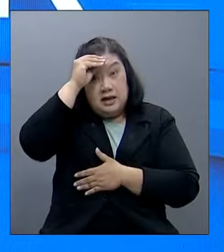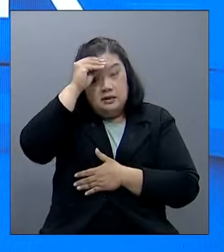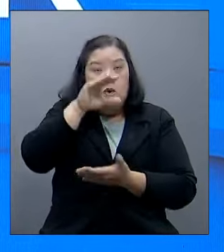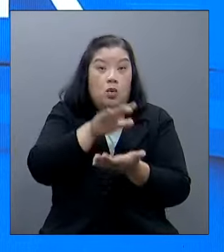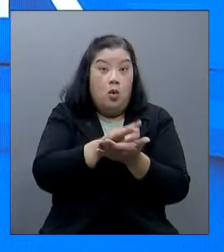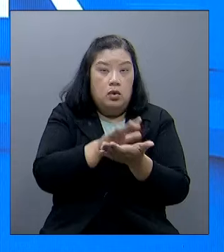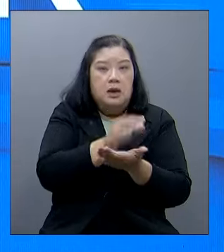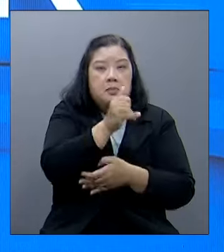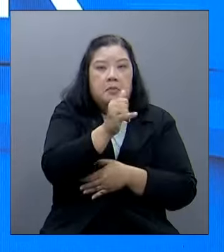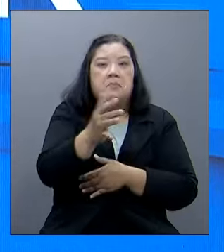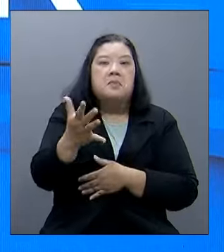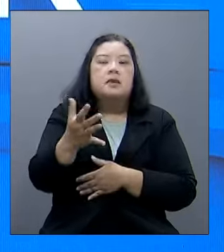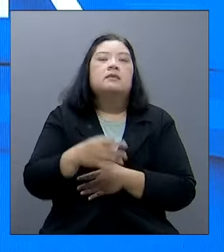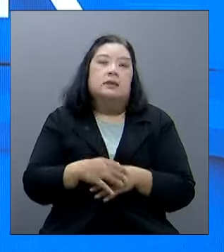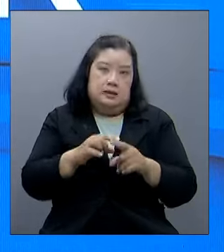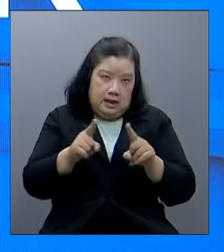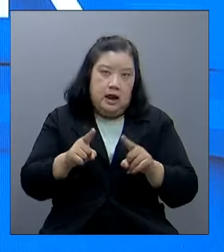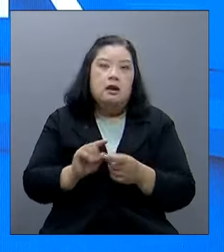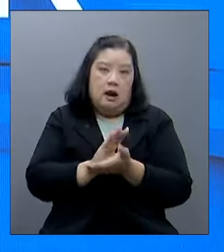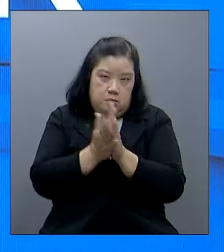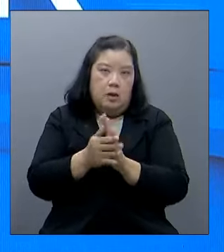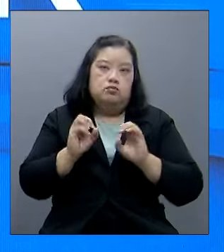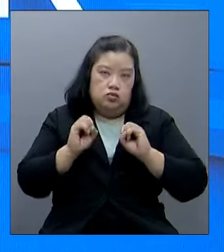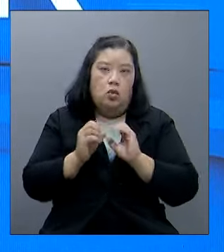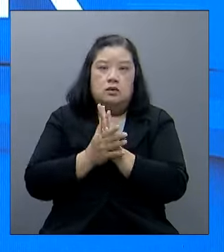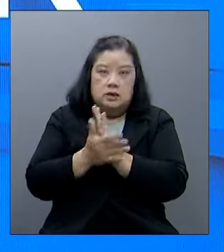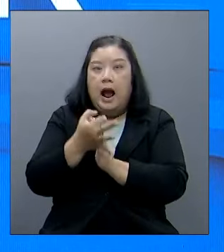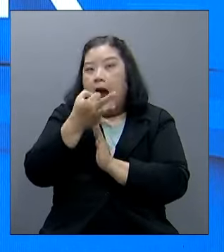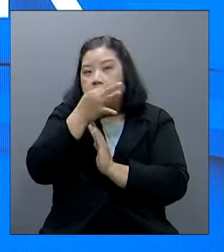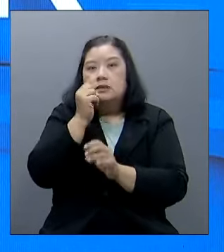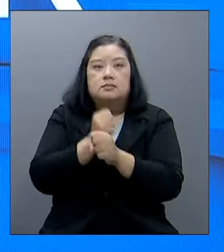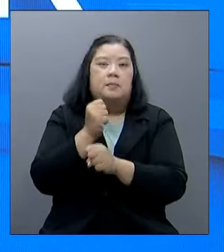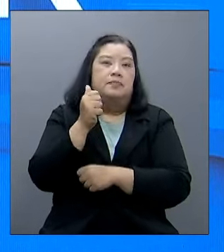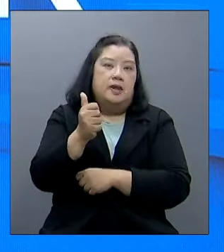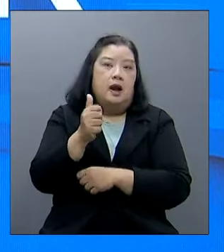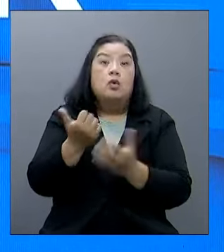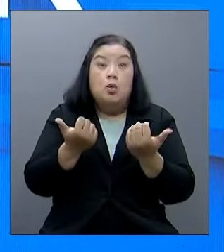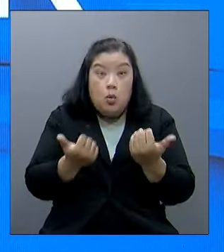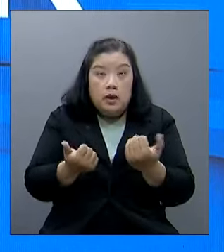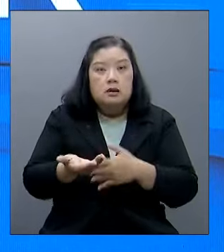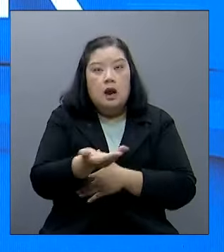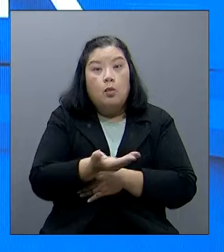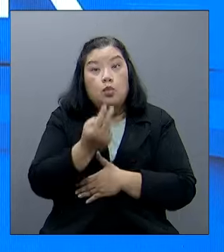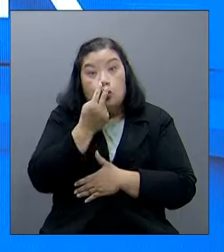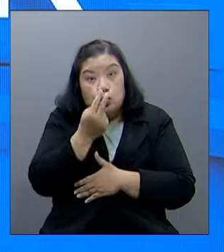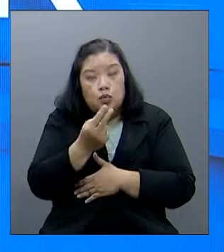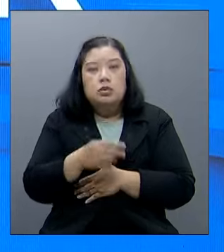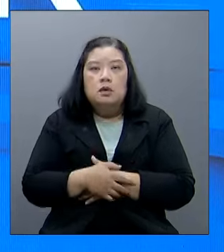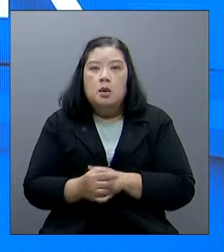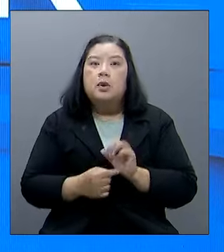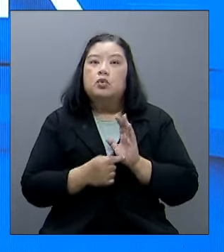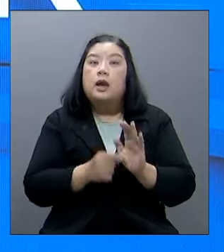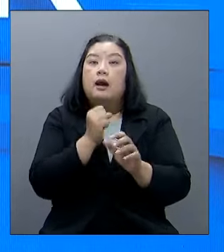ได้แต่เราสามารถสร้างทักษะสร้างอาชีพให้กับพวกเขาเหล่านี้ได้ค่ะวันนี้จะพาคุณผู้ชมไปดูโมเดลที่น่าสนใ